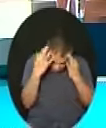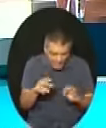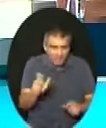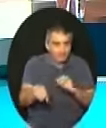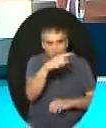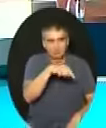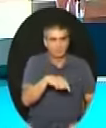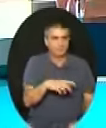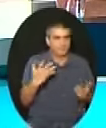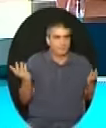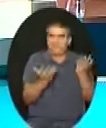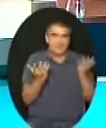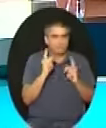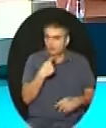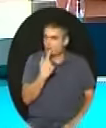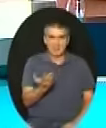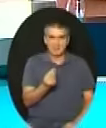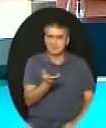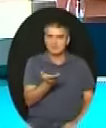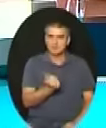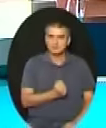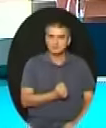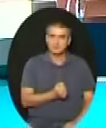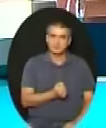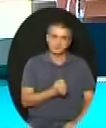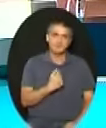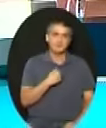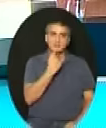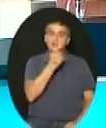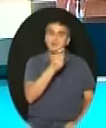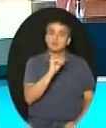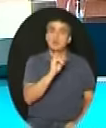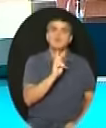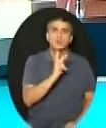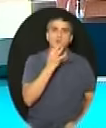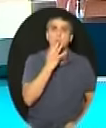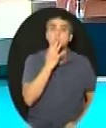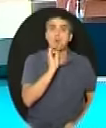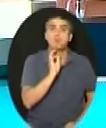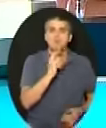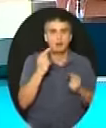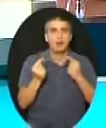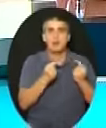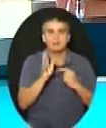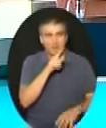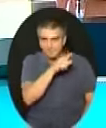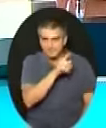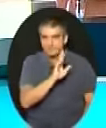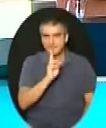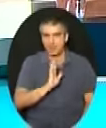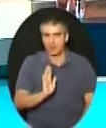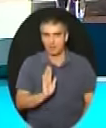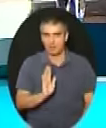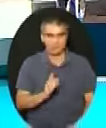את האנשים האלה. איך אפשר בכלל להגיד כזה דבר? אז אני אומר, קרקובסקי, מותר לדעת להתווכח גם אתם, בלי